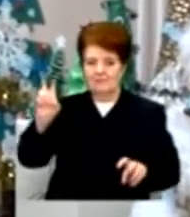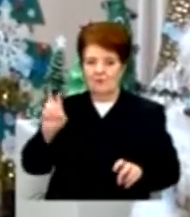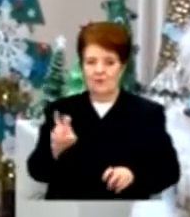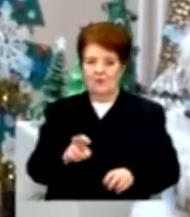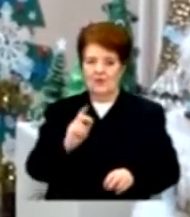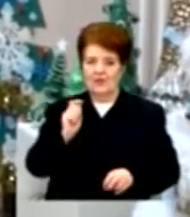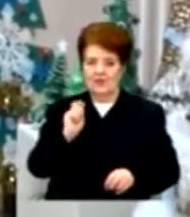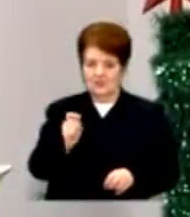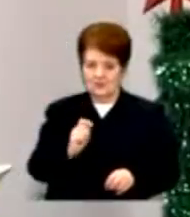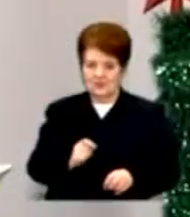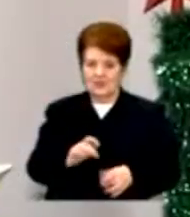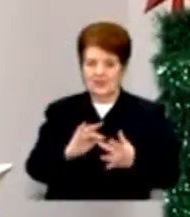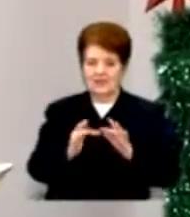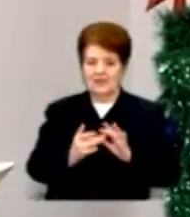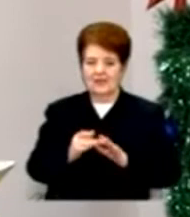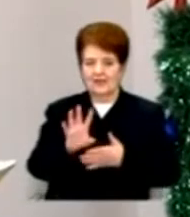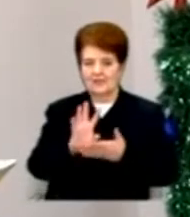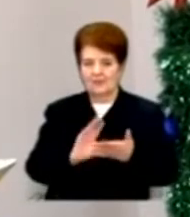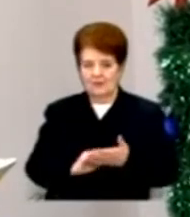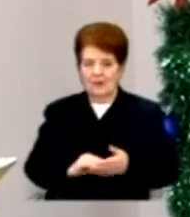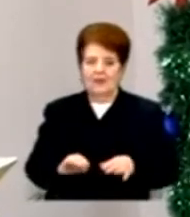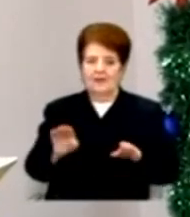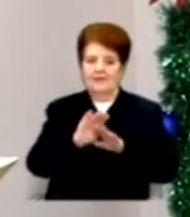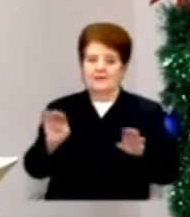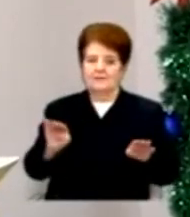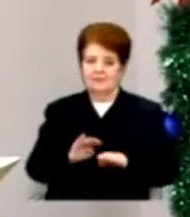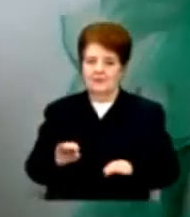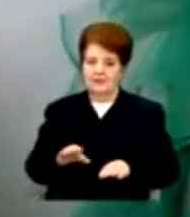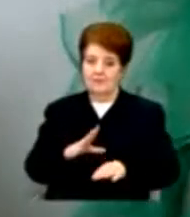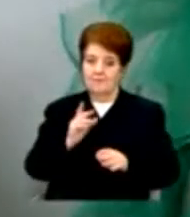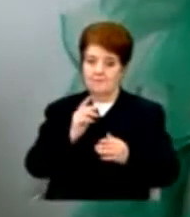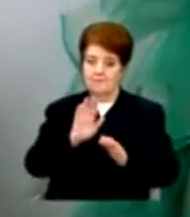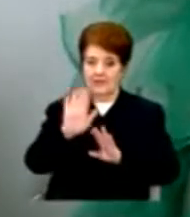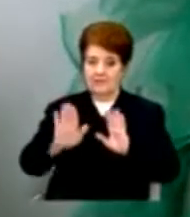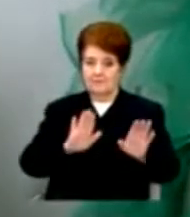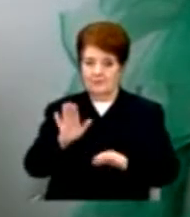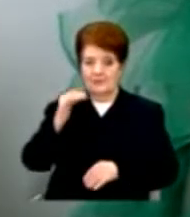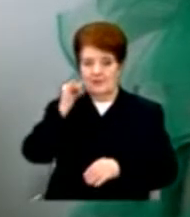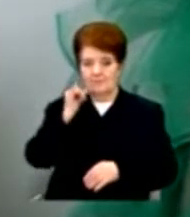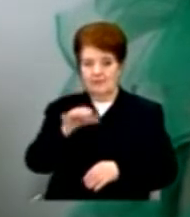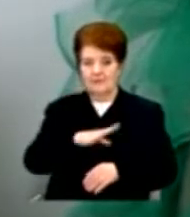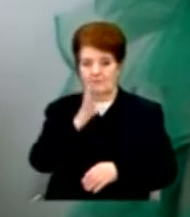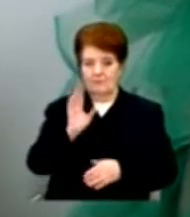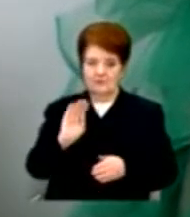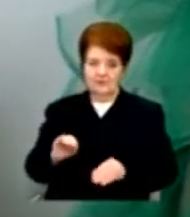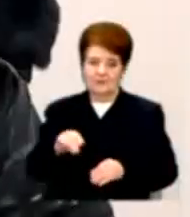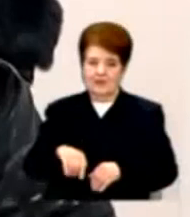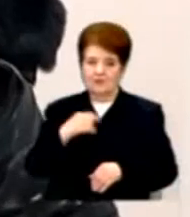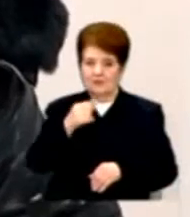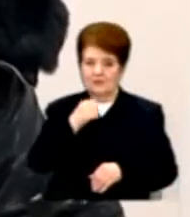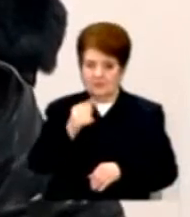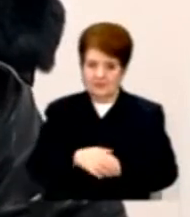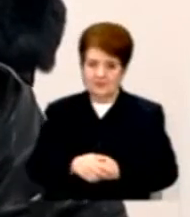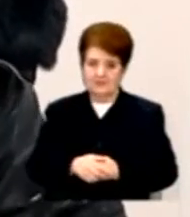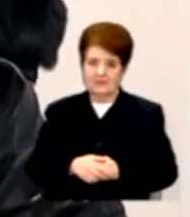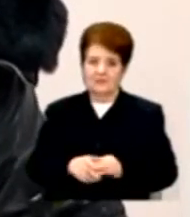Ne-am inspirat din internet. Expoziția de brazi handmade a fost realizată în premieră la Bălți. Ne-am gândit anul acesta